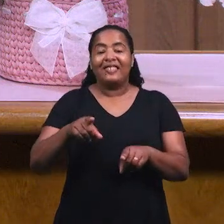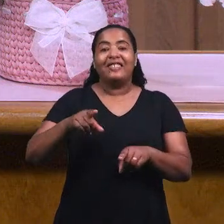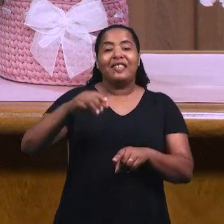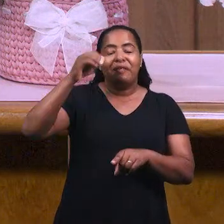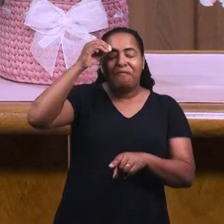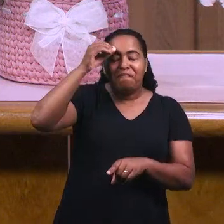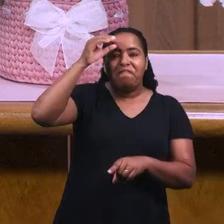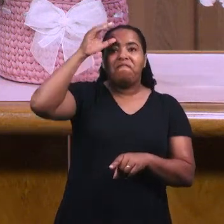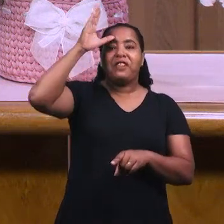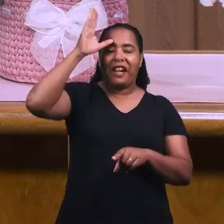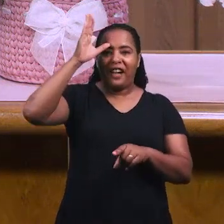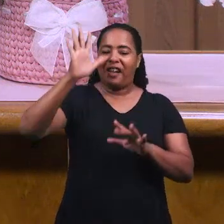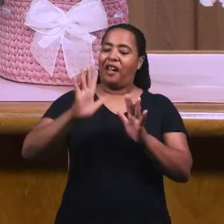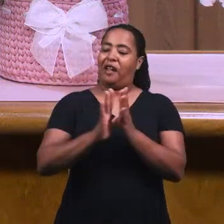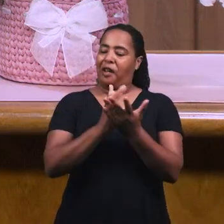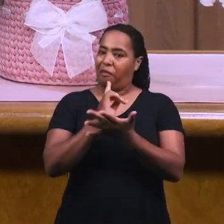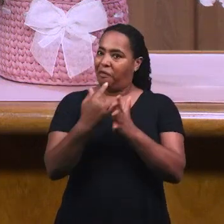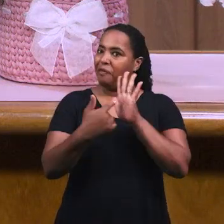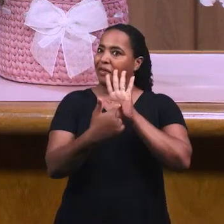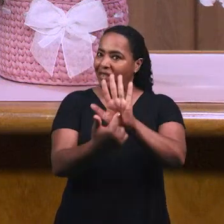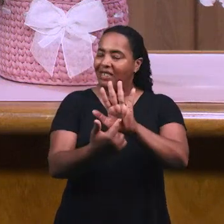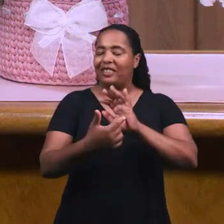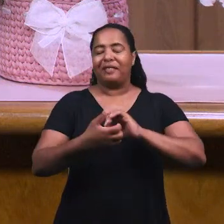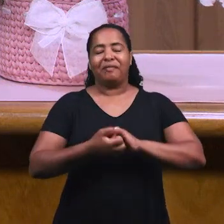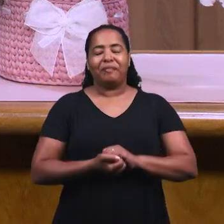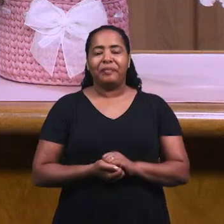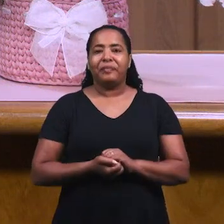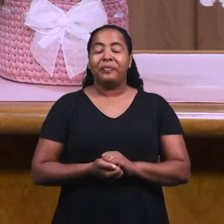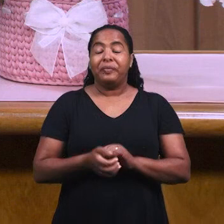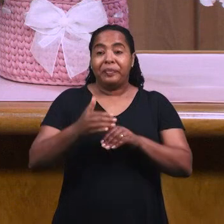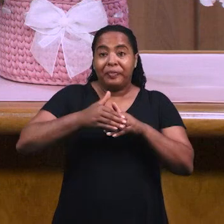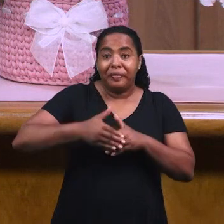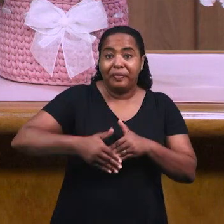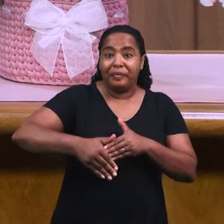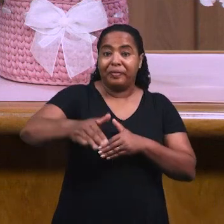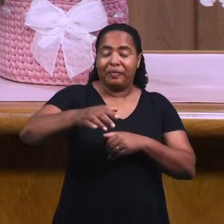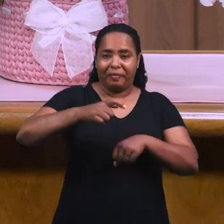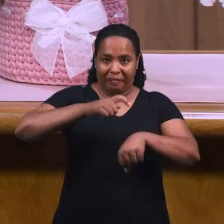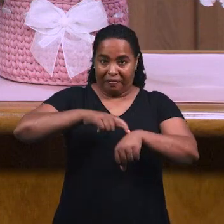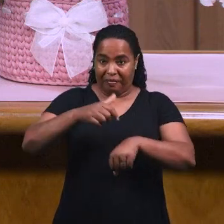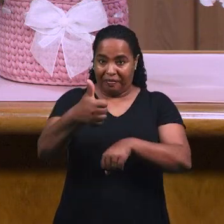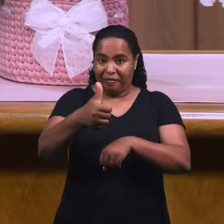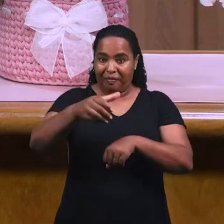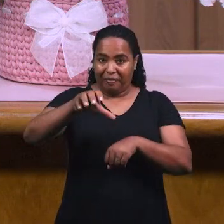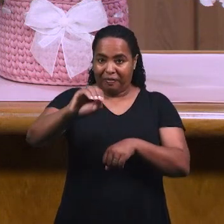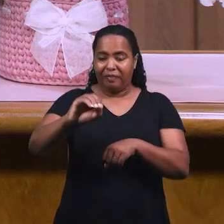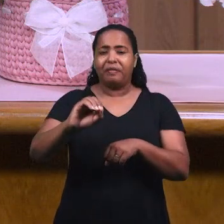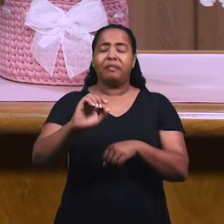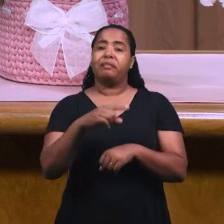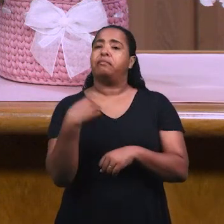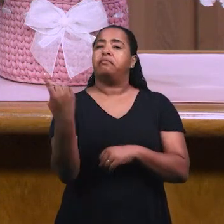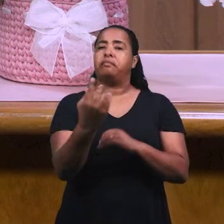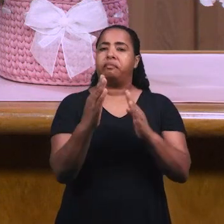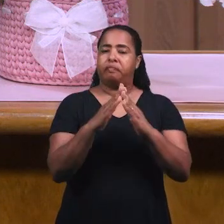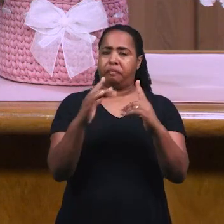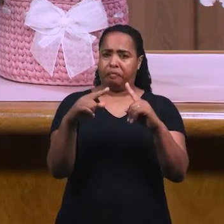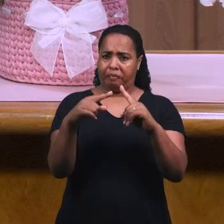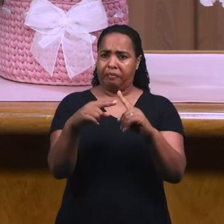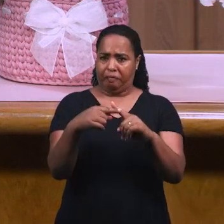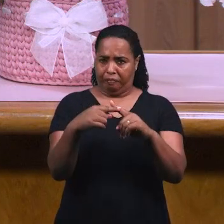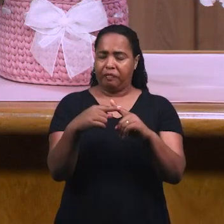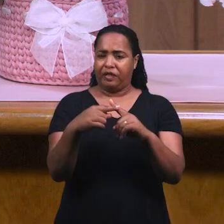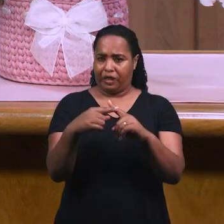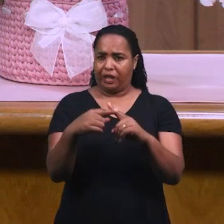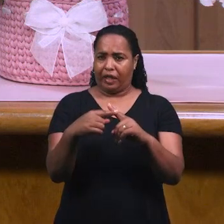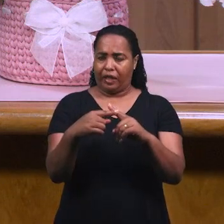Bible sacrée. Nous voulons dire le suivant. À partir de ce moment, maintenant à 10 heures au Brésil, dans notre église, les temples de l'église